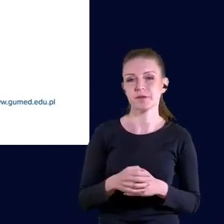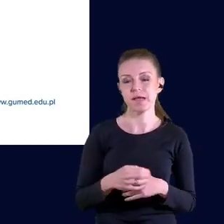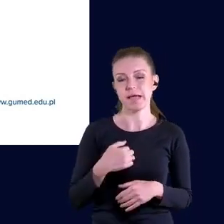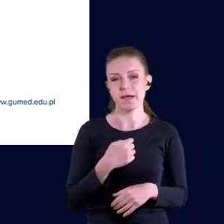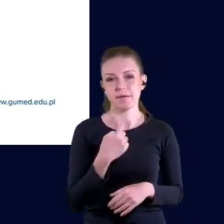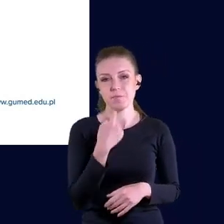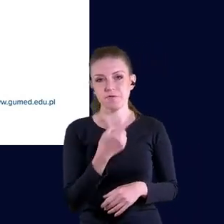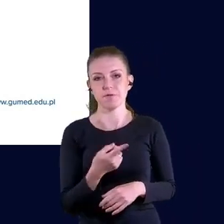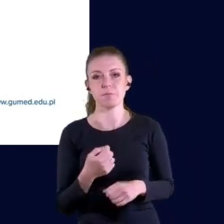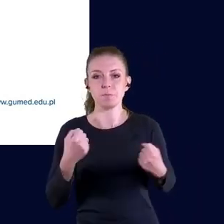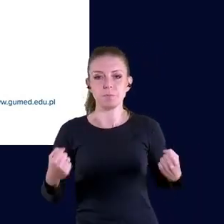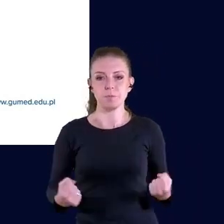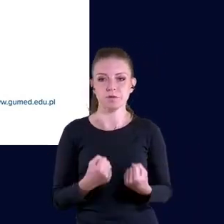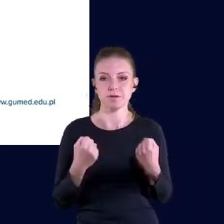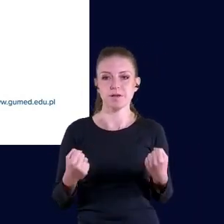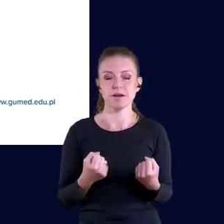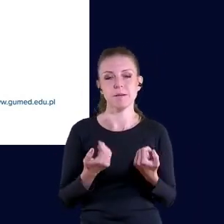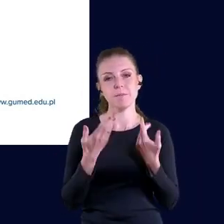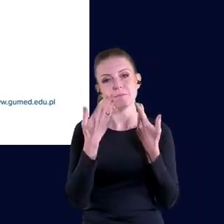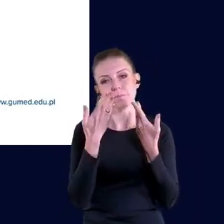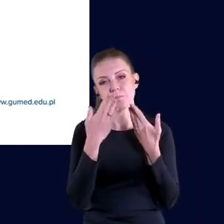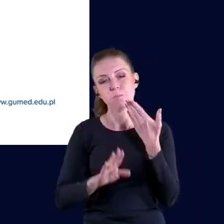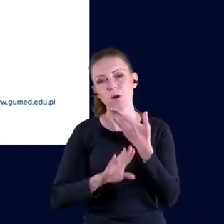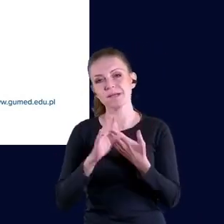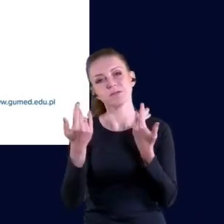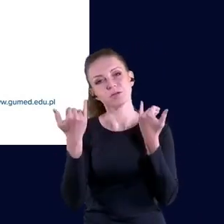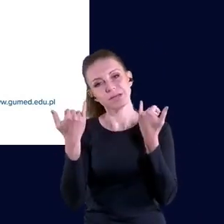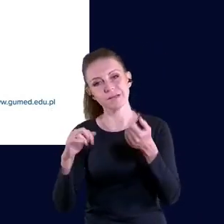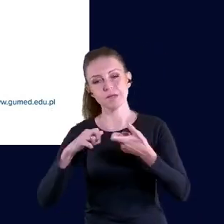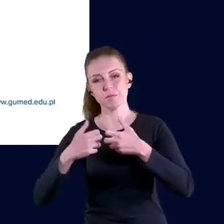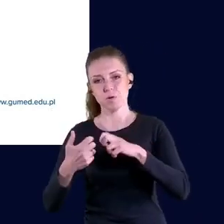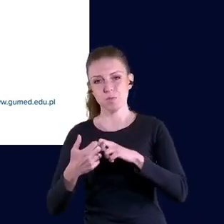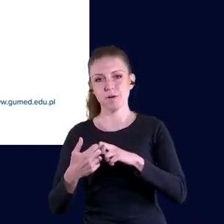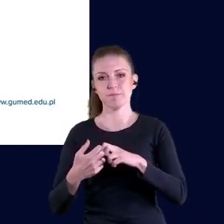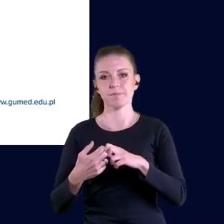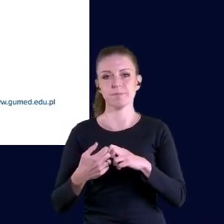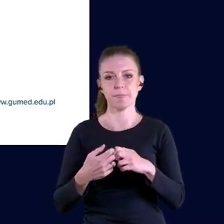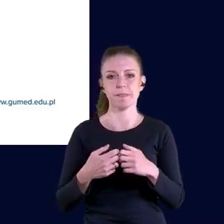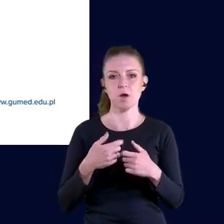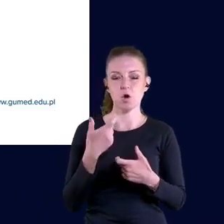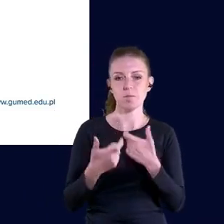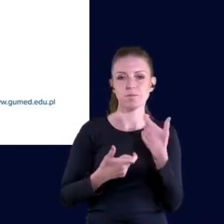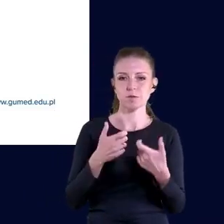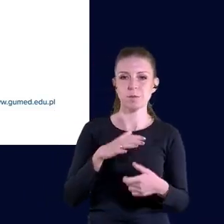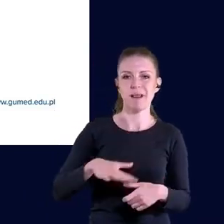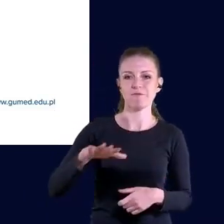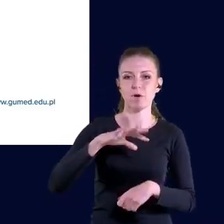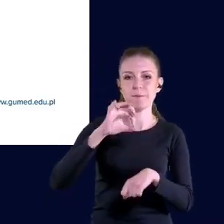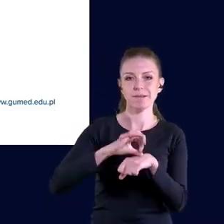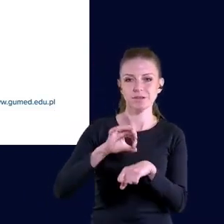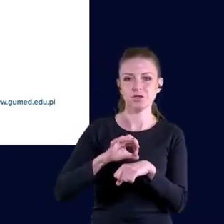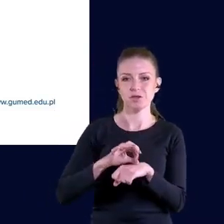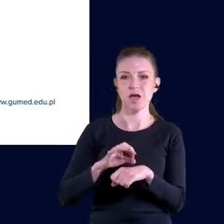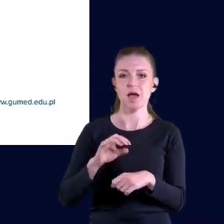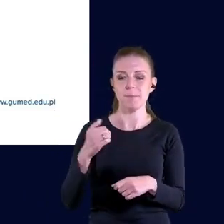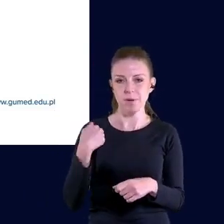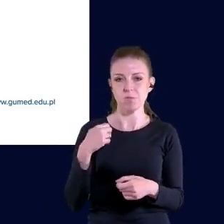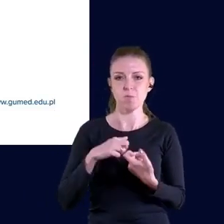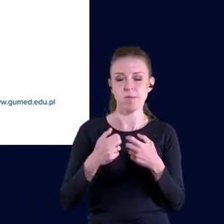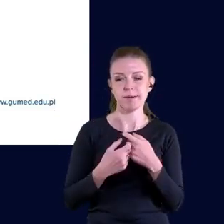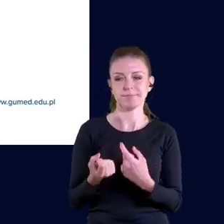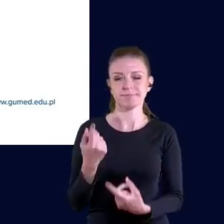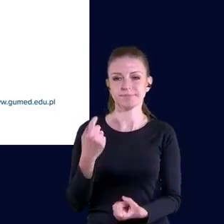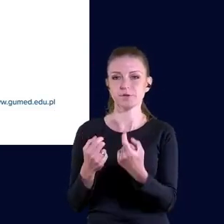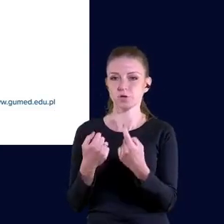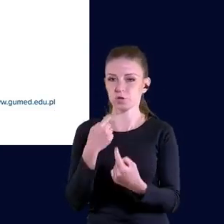byłam postaram się od pokrótce przedstawić inny problem z spotkaliśmy się podczas tworzenia Usług Informatycznych dostosowanie do standardów jakie to było Jednym